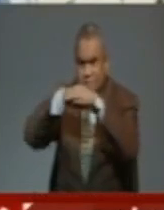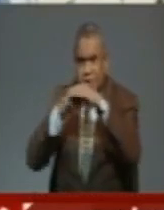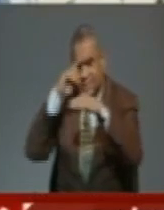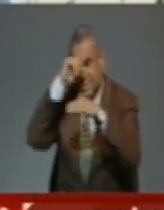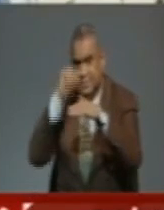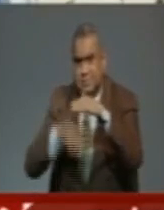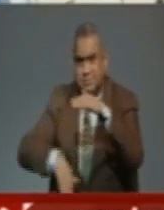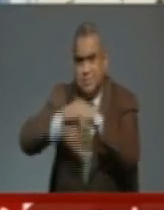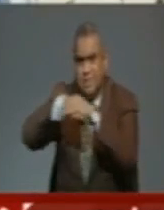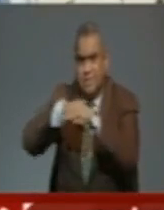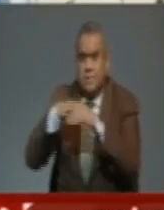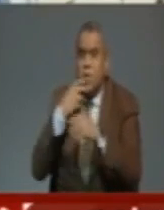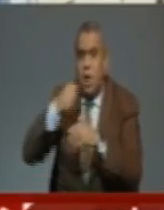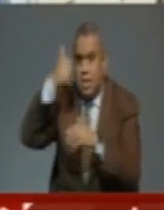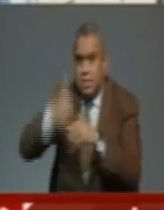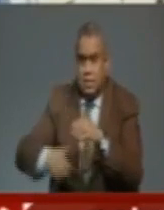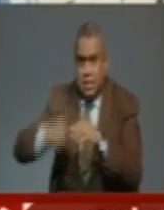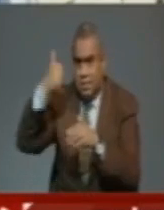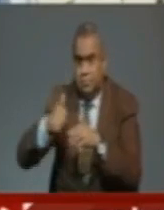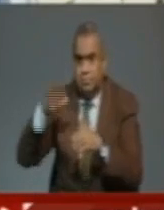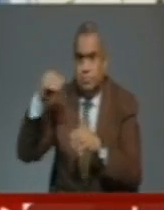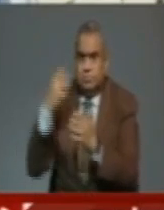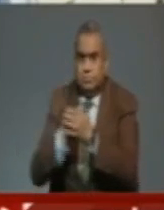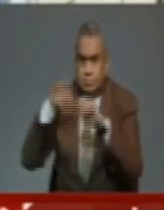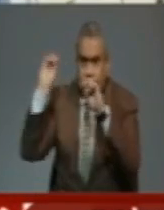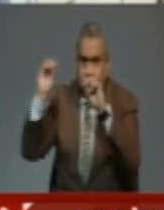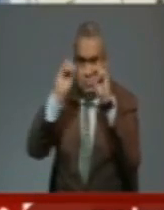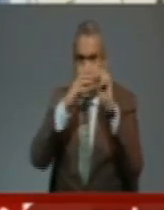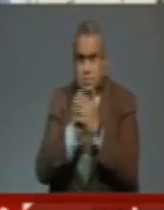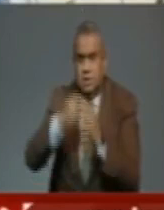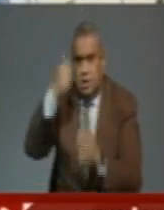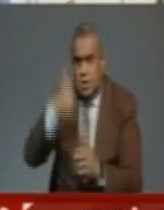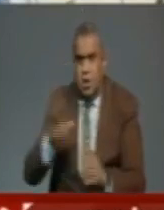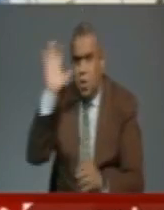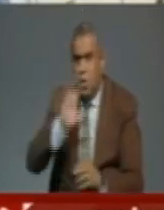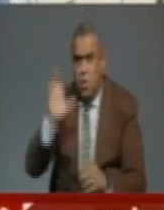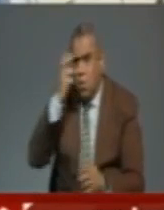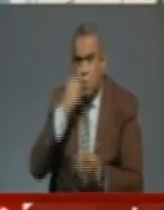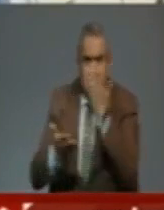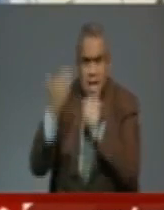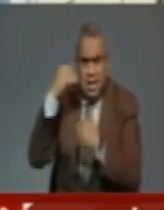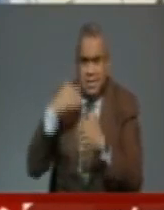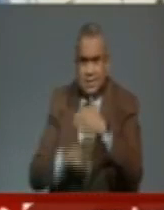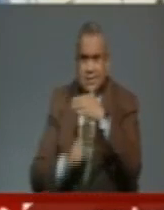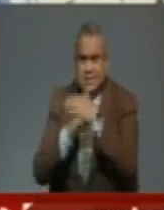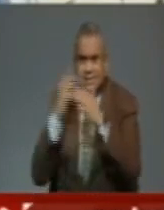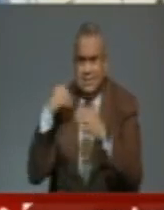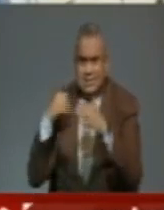علشان المستثمرين وانا بدعوهم كلهم، عشان المستثمرين اللي كانوا بيقولوا ان احنا عندنا مشكله في النقل النهري